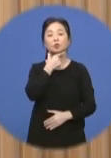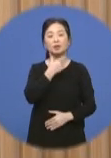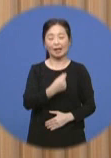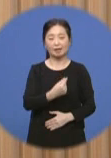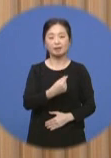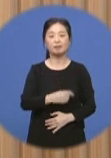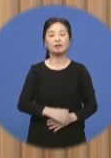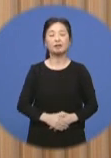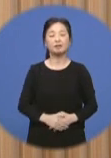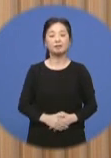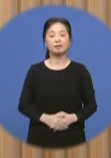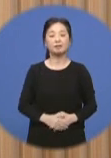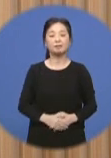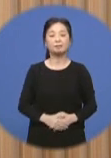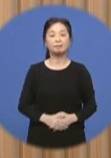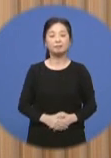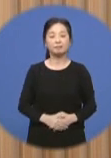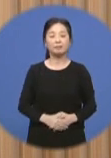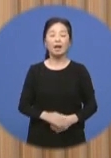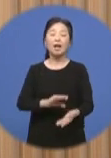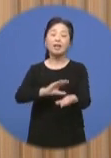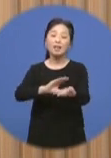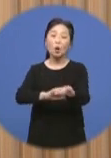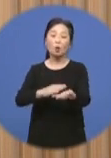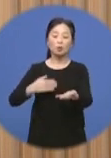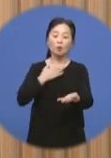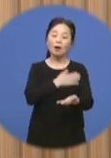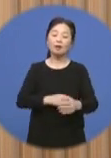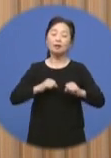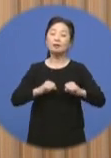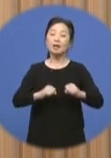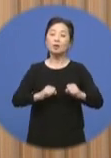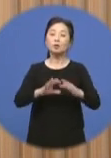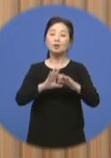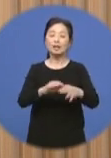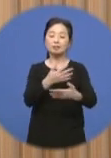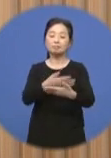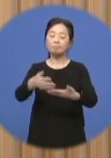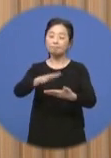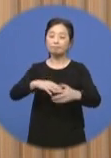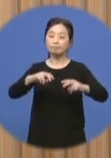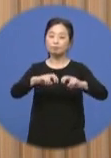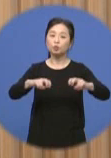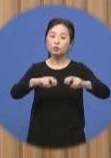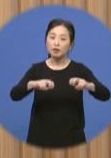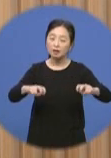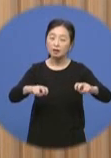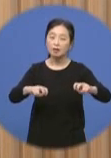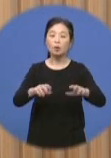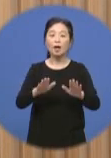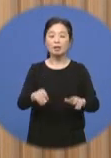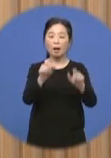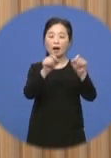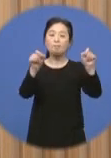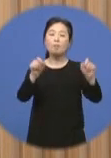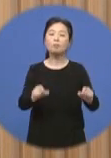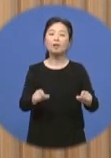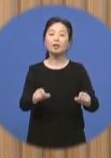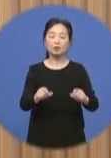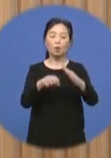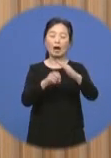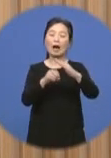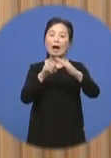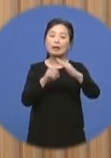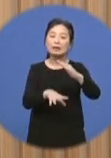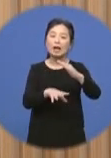、医療とか健康に関するデータの分析であったりとか、現在問題になっている空き家の問題の分析